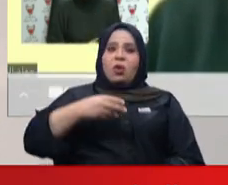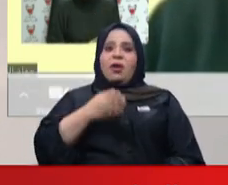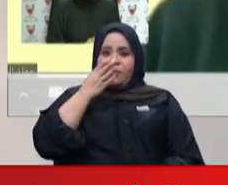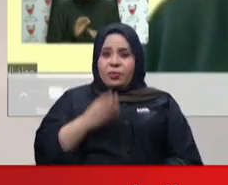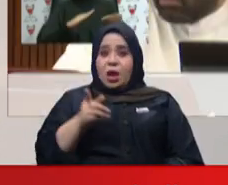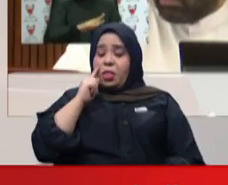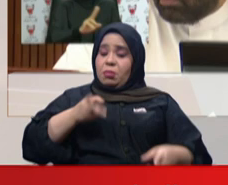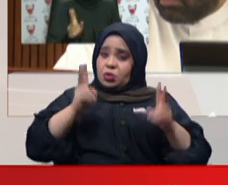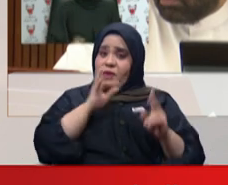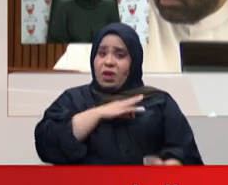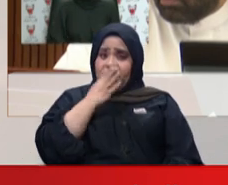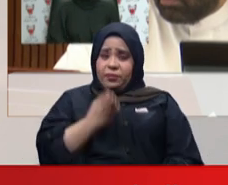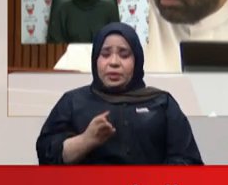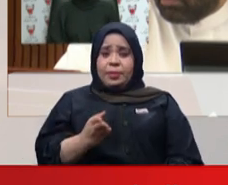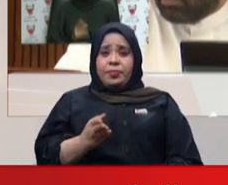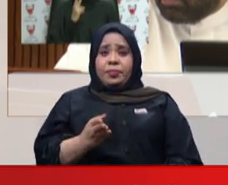اليوم مر